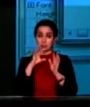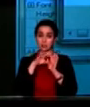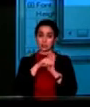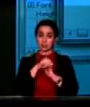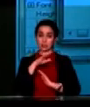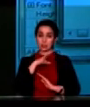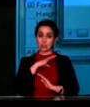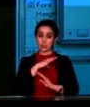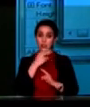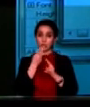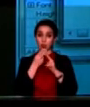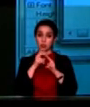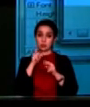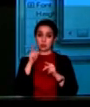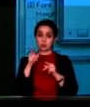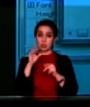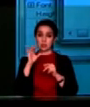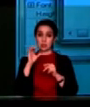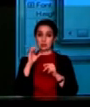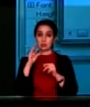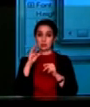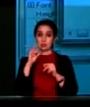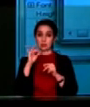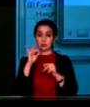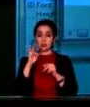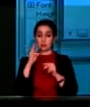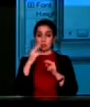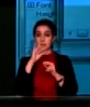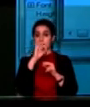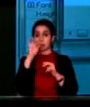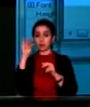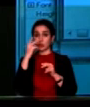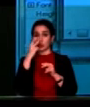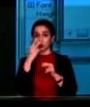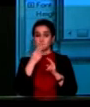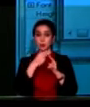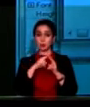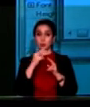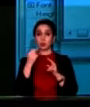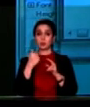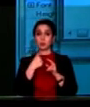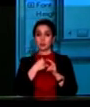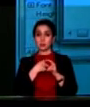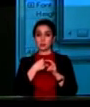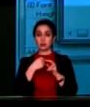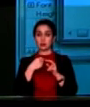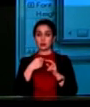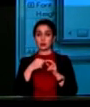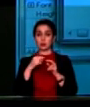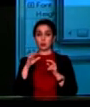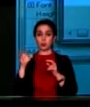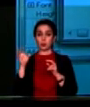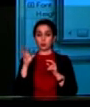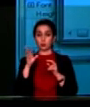kiritilganda quyidagi, ya'ni string to int, ya'ni satr ko'rinishidagi miqdorni, demak, bizda